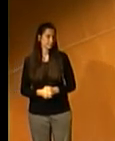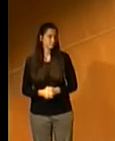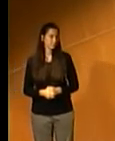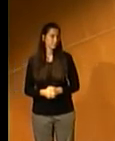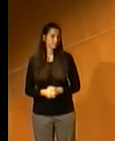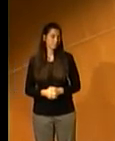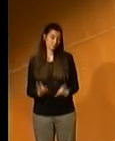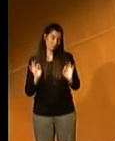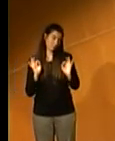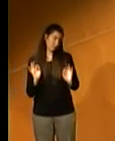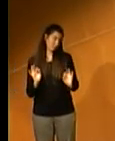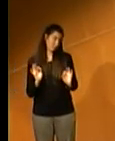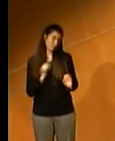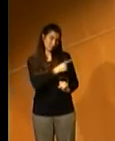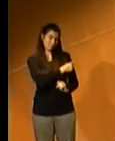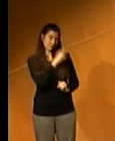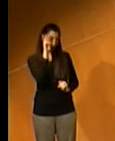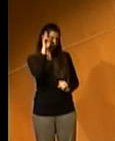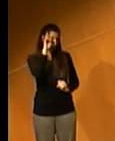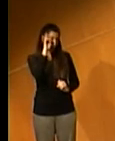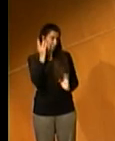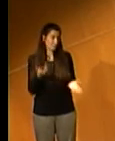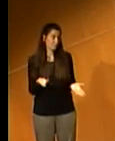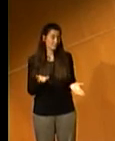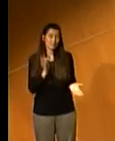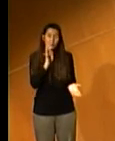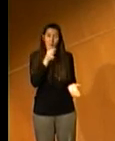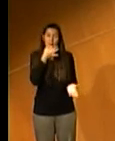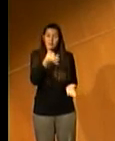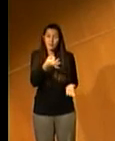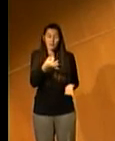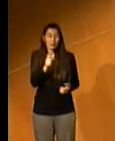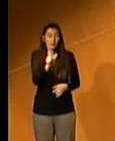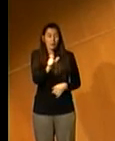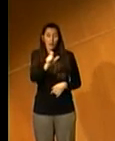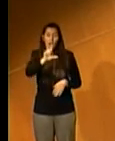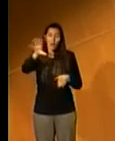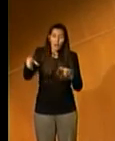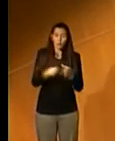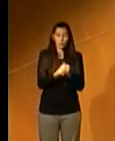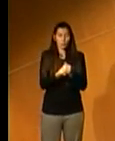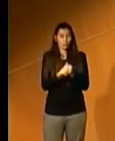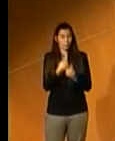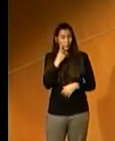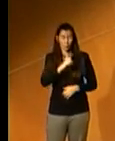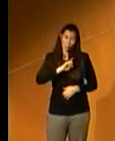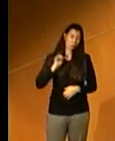Oui, elle a raison. On ne peut pas parler d'inclusion pour tout le monde.